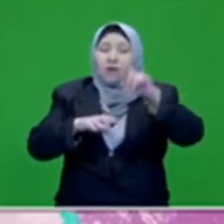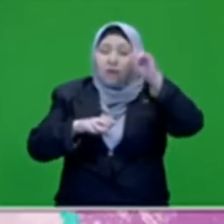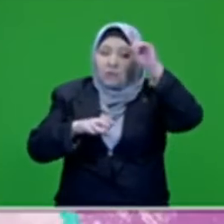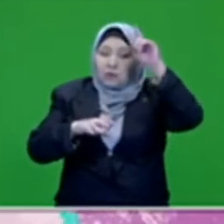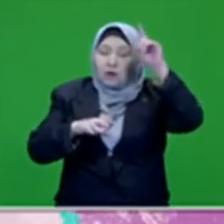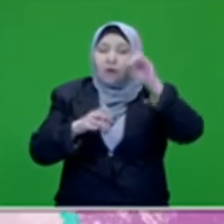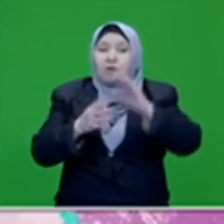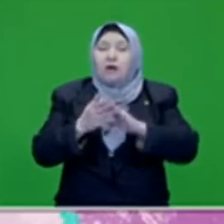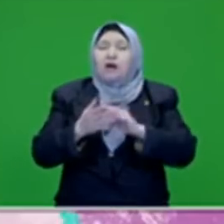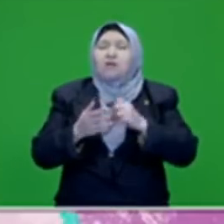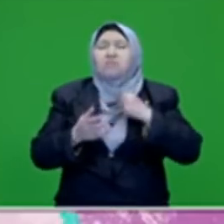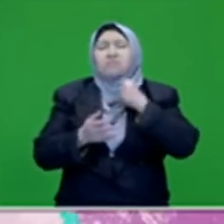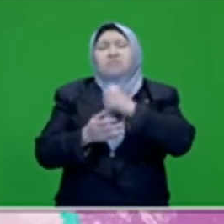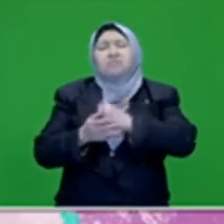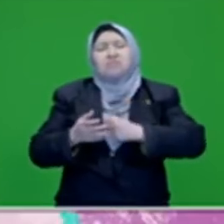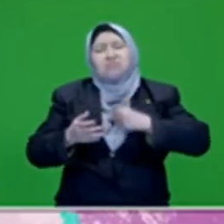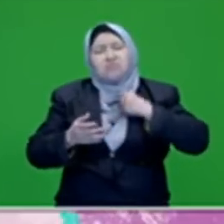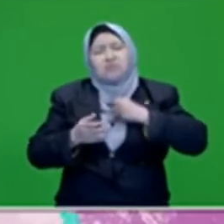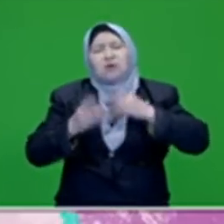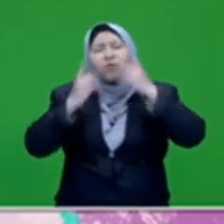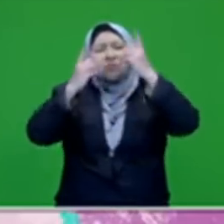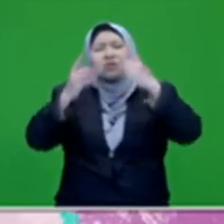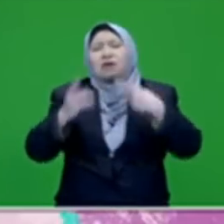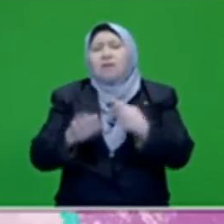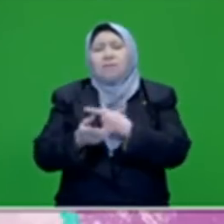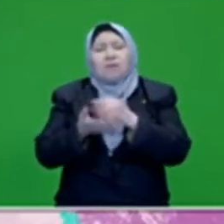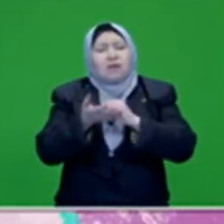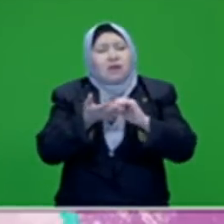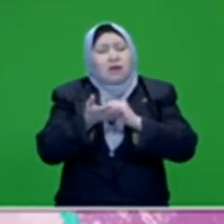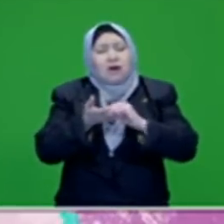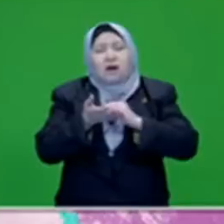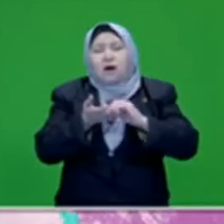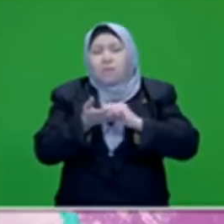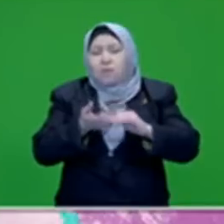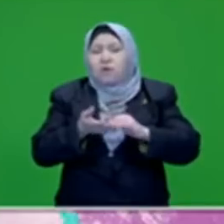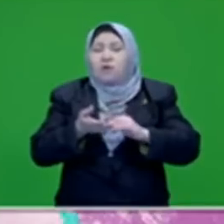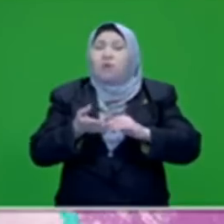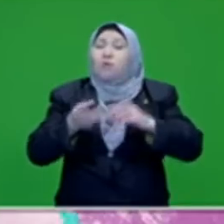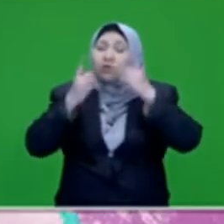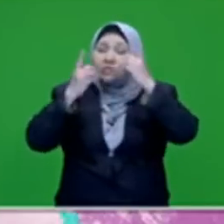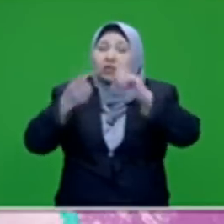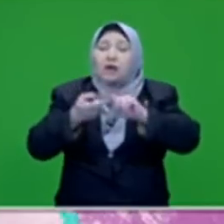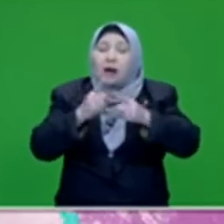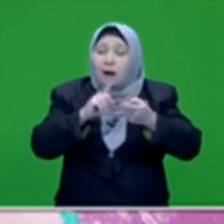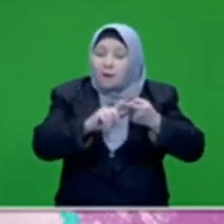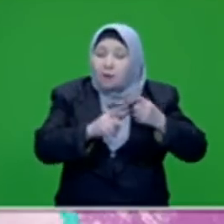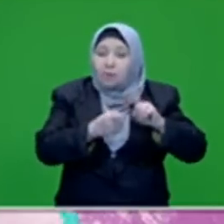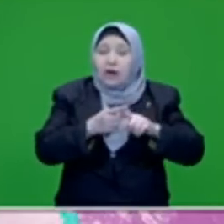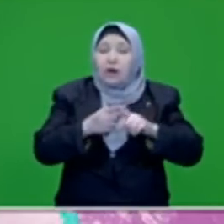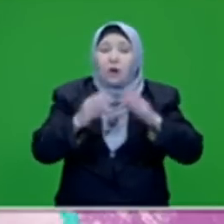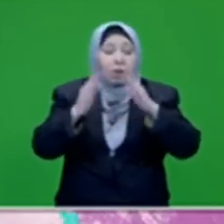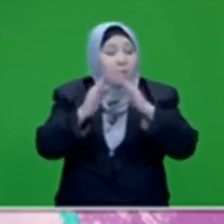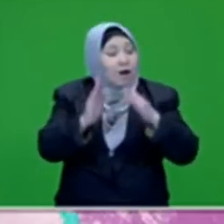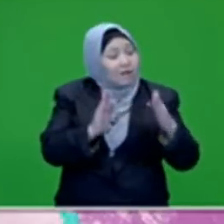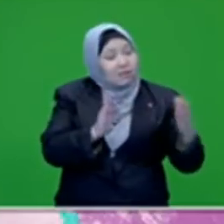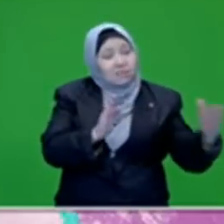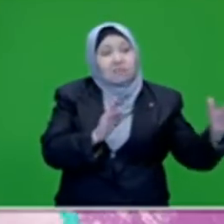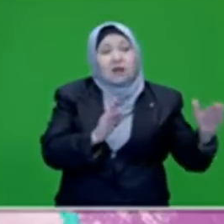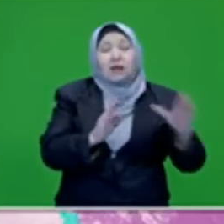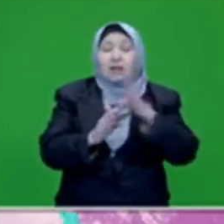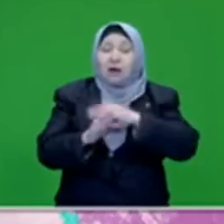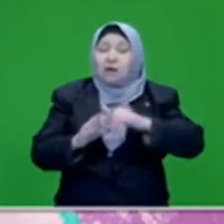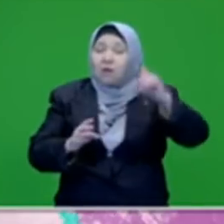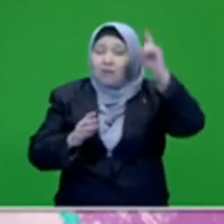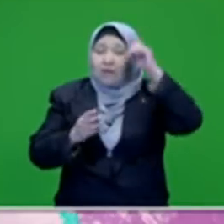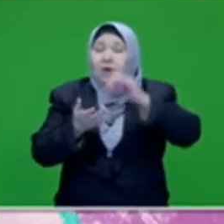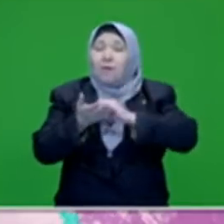Allah. Ampunkanlah dosa kedua bapa kami ya Allah. Ampunkanlah dosa sahabat andai kami ya Allah, jiran tetangga kami ya Allah. Ya Allah ampunkanlah